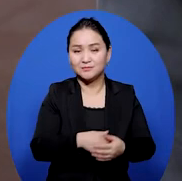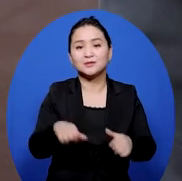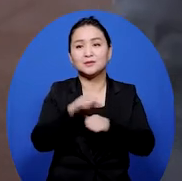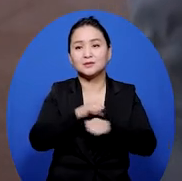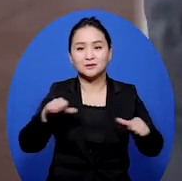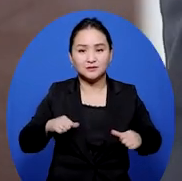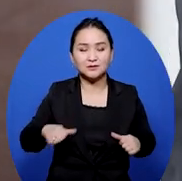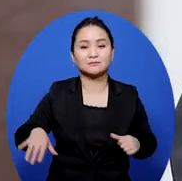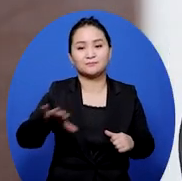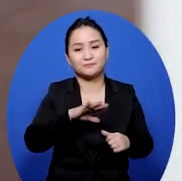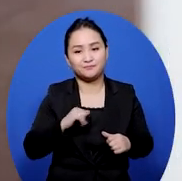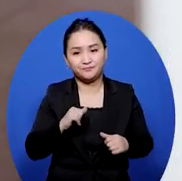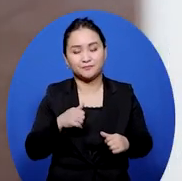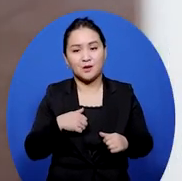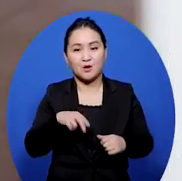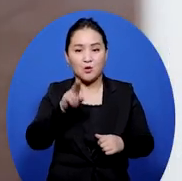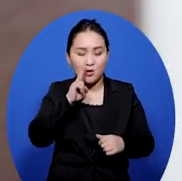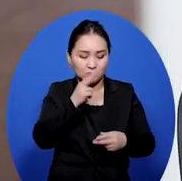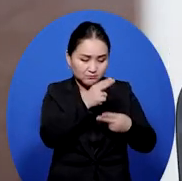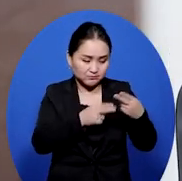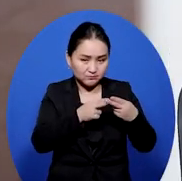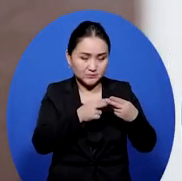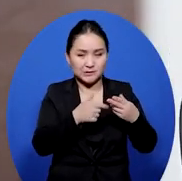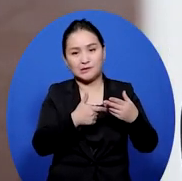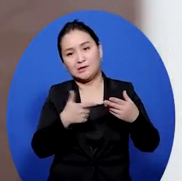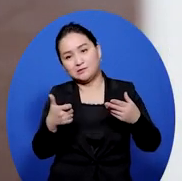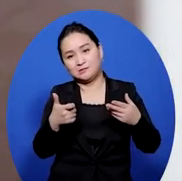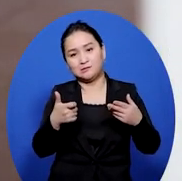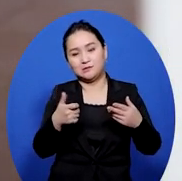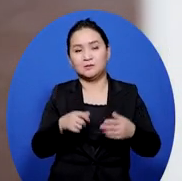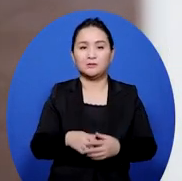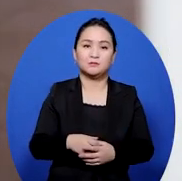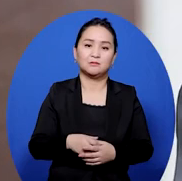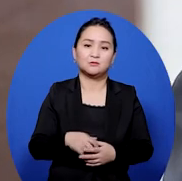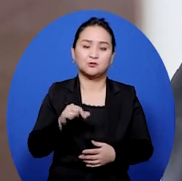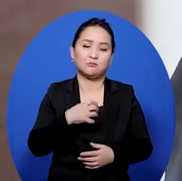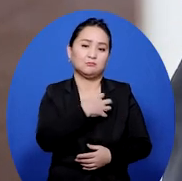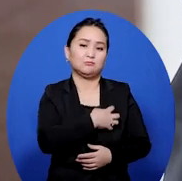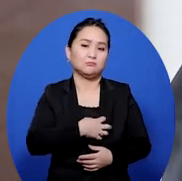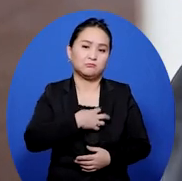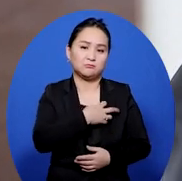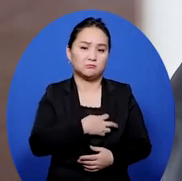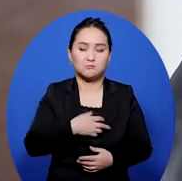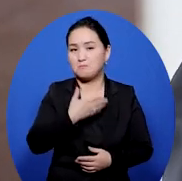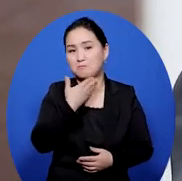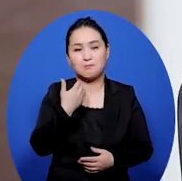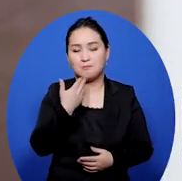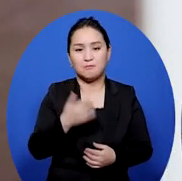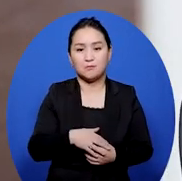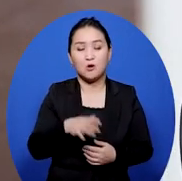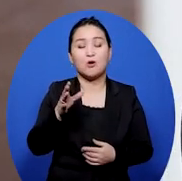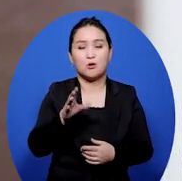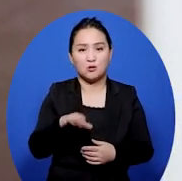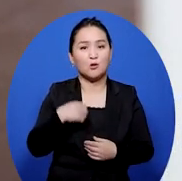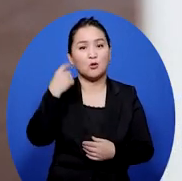иргэд бол хүнсний эрхийн бичгээс одоо төдийлж чинь хасах гэж байна гэдэг дээр бол нэг бохирдлттай асуудал бол байхгүй байна. Их